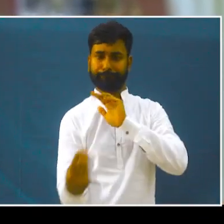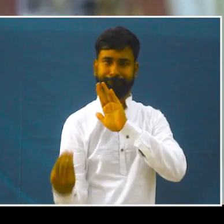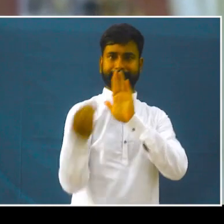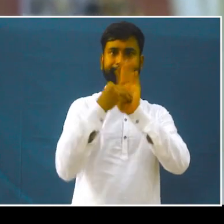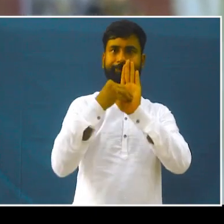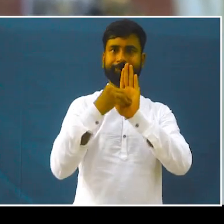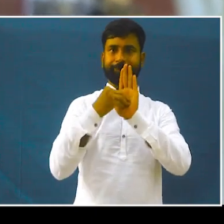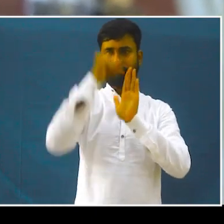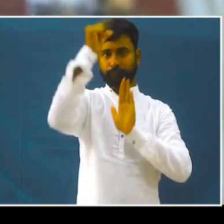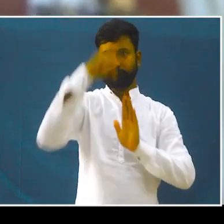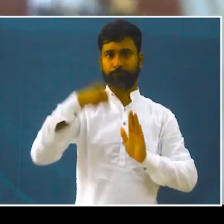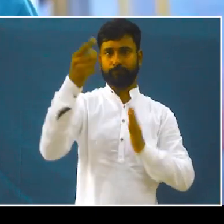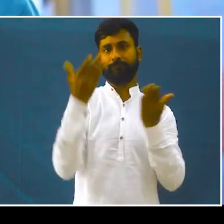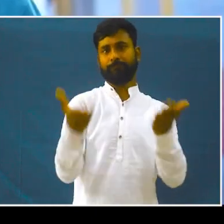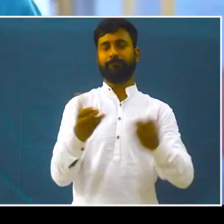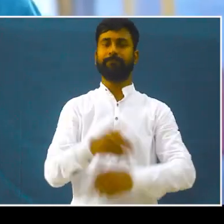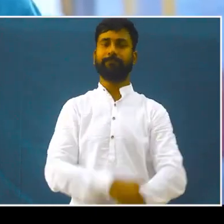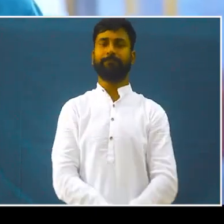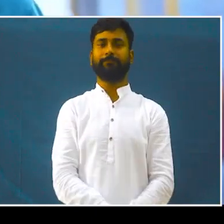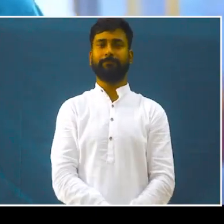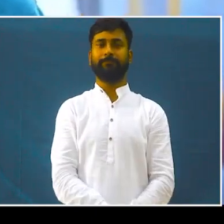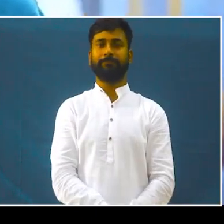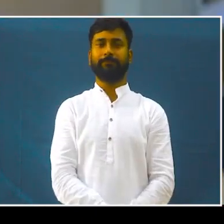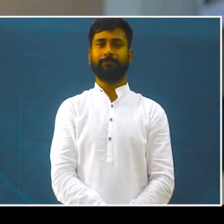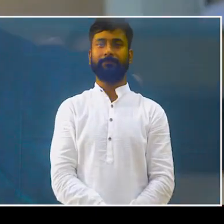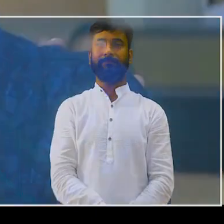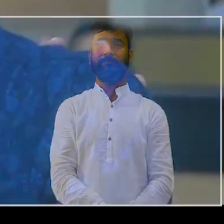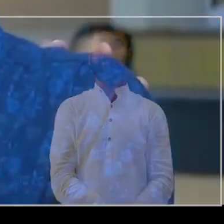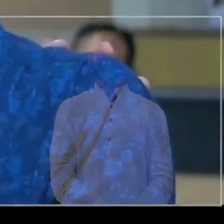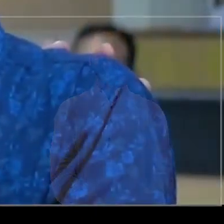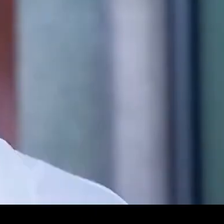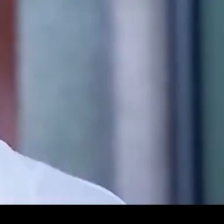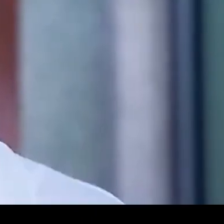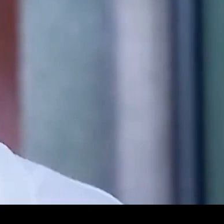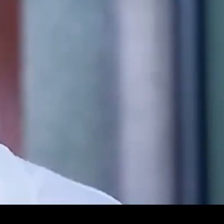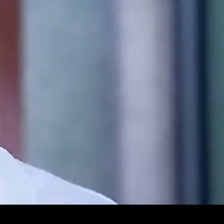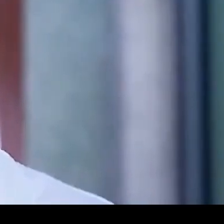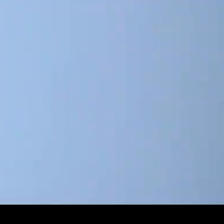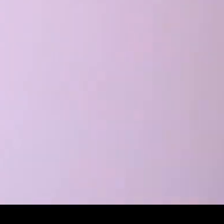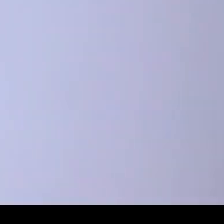लक्ष्य गरीब कल्याण का, नए भारत के निर्माण का।